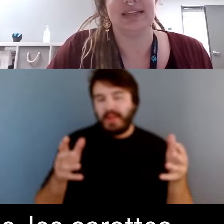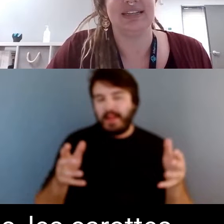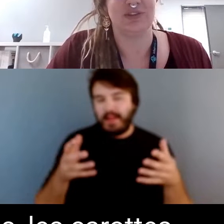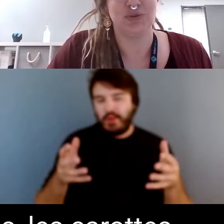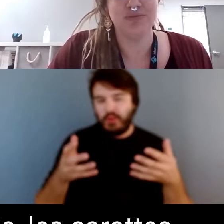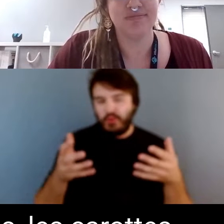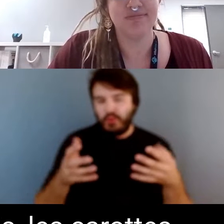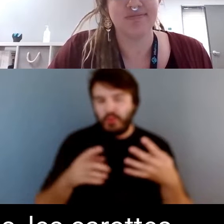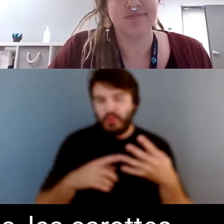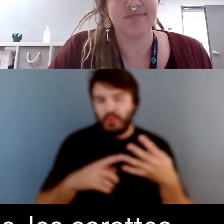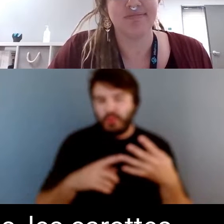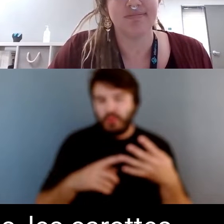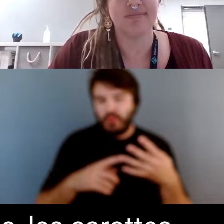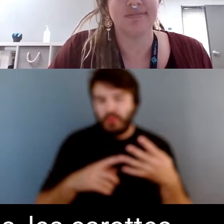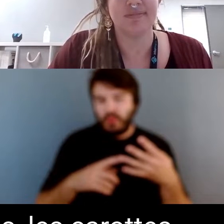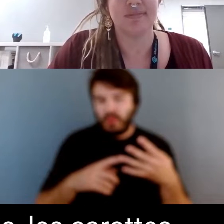les laitues,